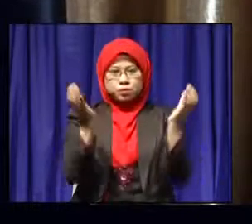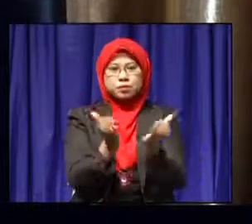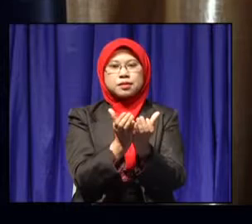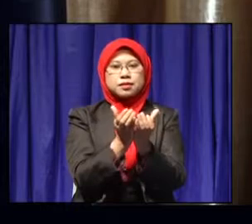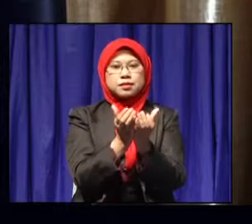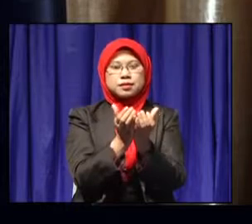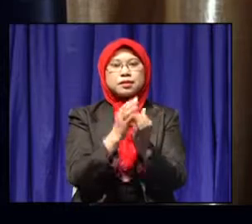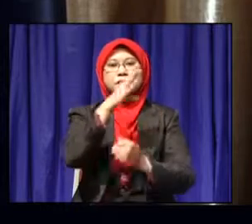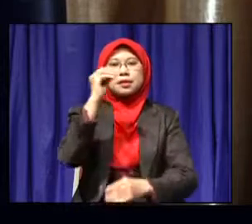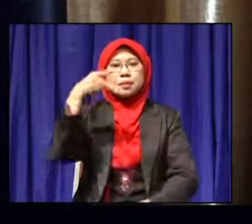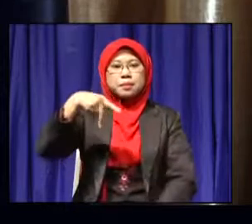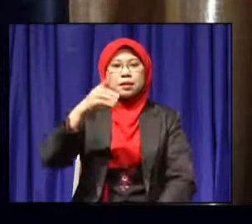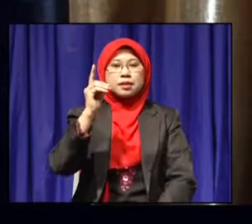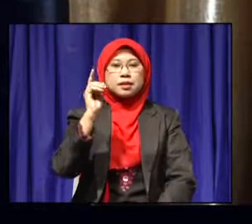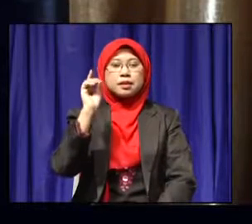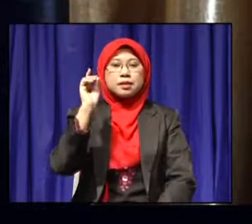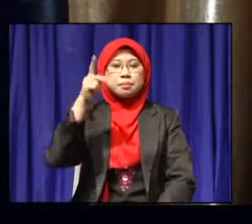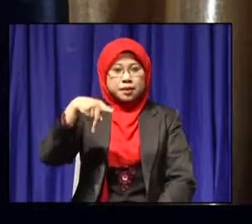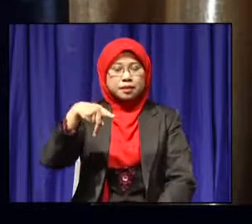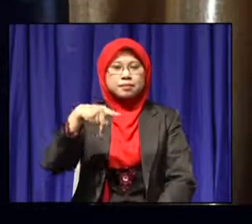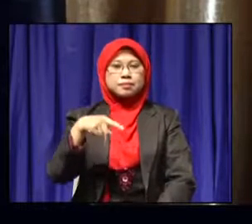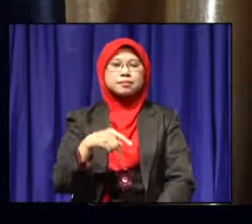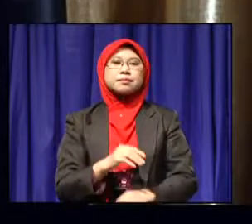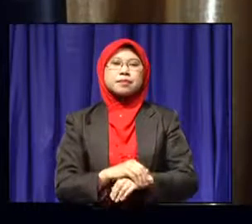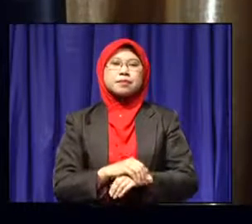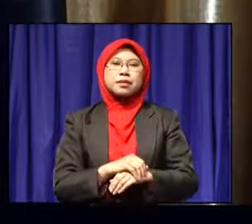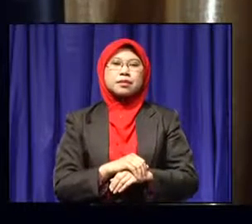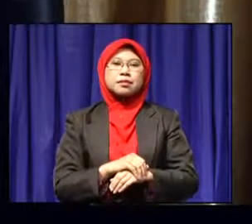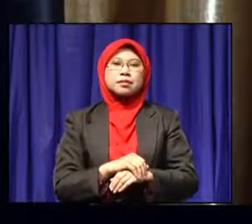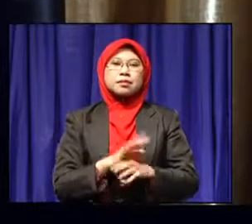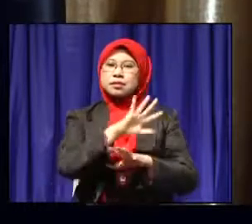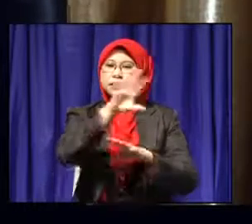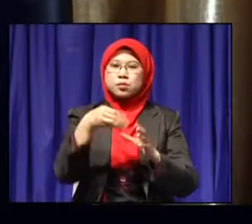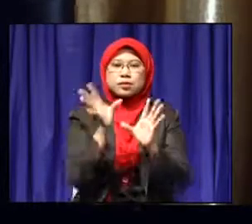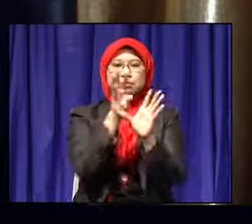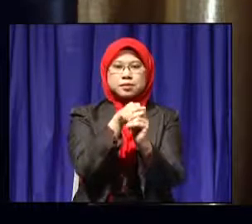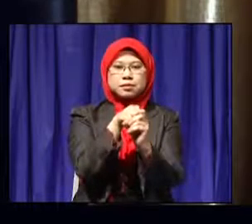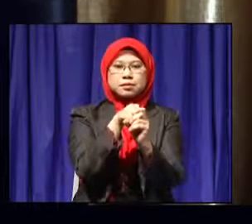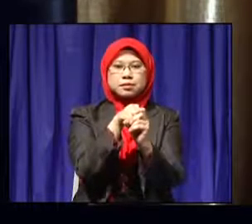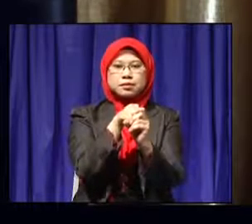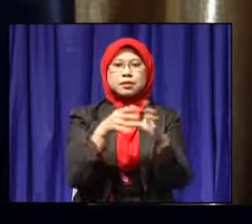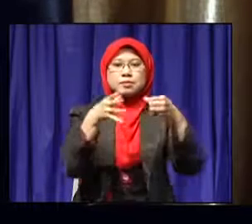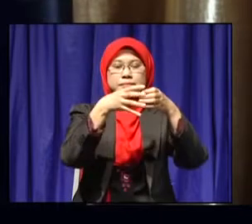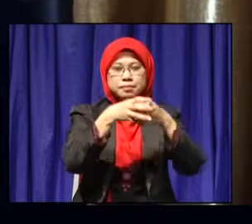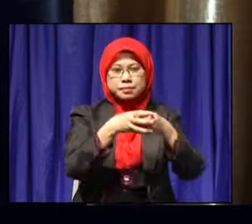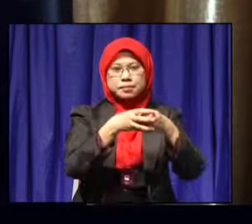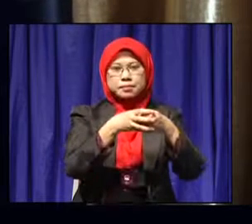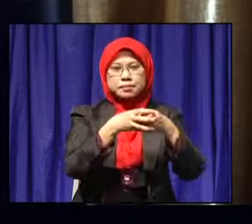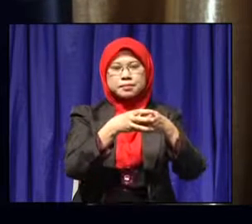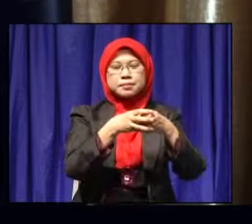pada Choji dan juga pentaksiran dilengkungkan sekali dalam ataupun